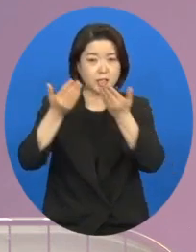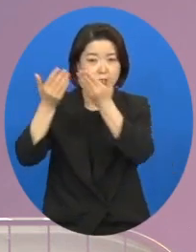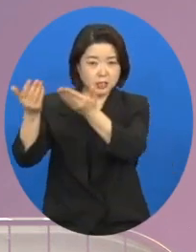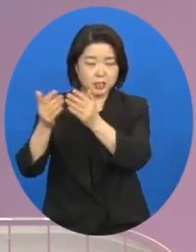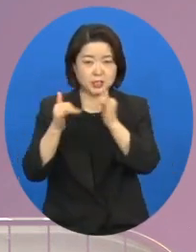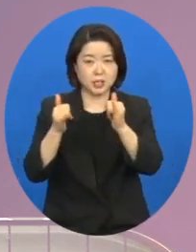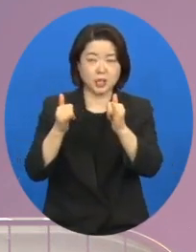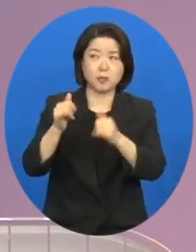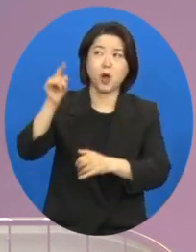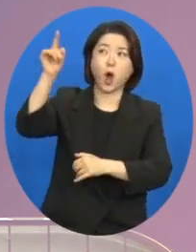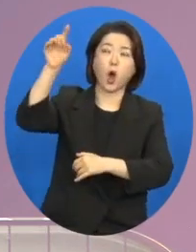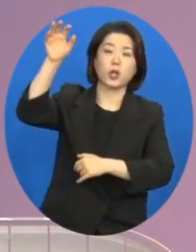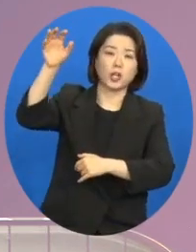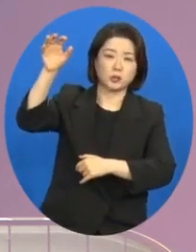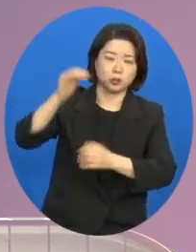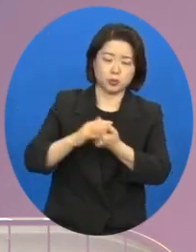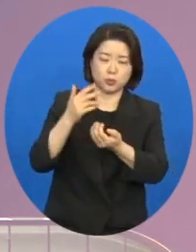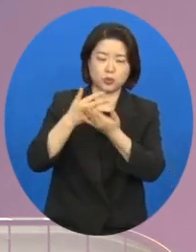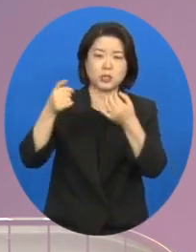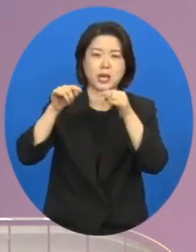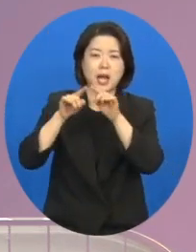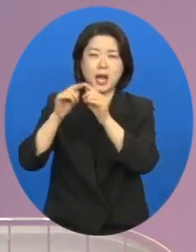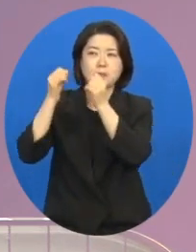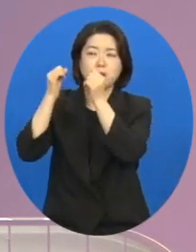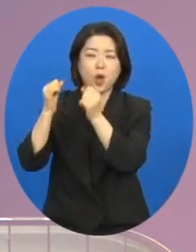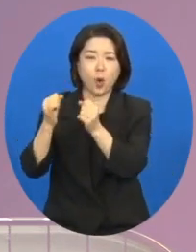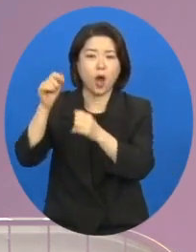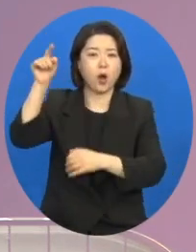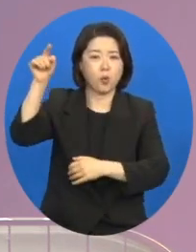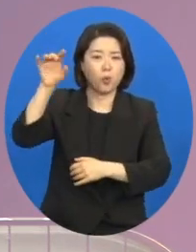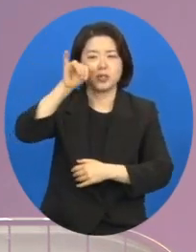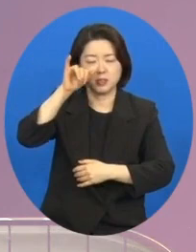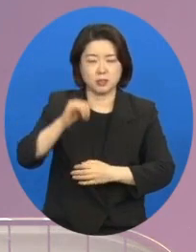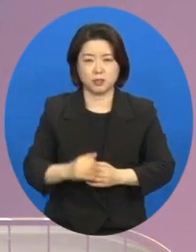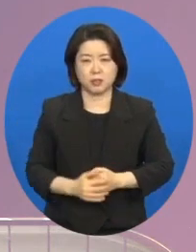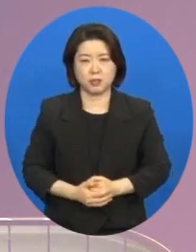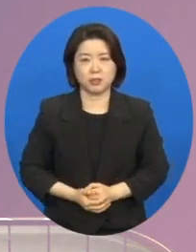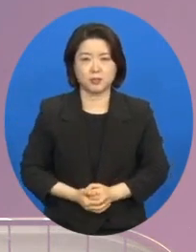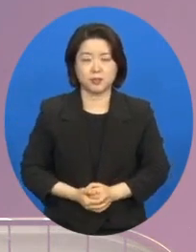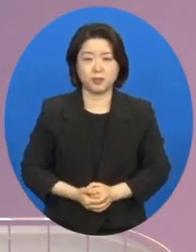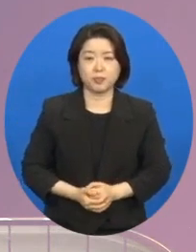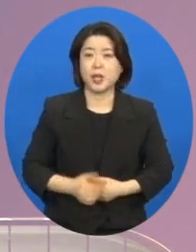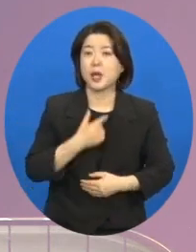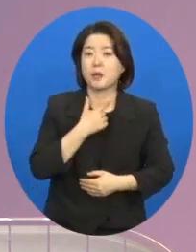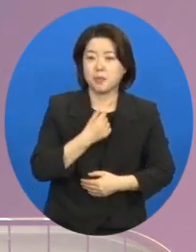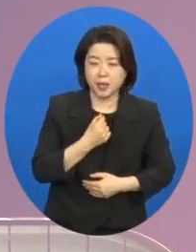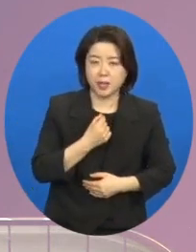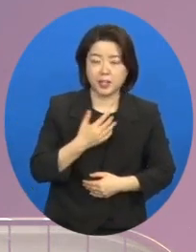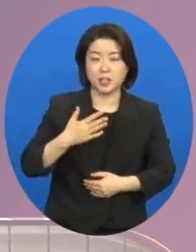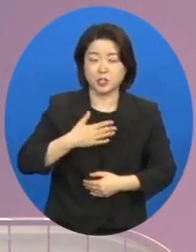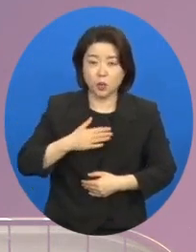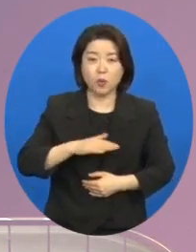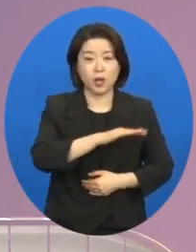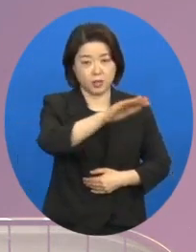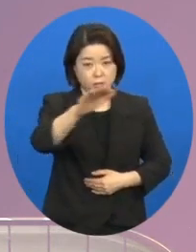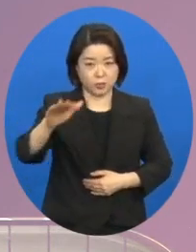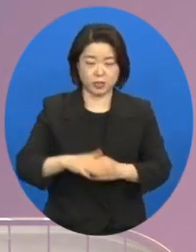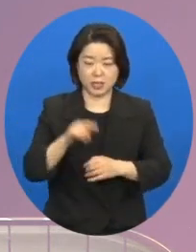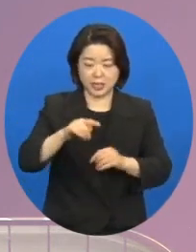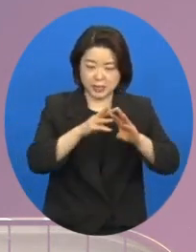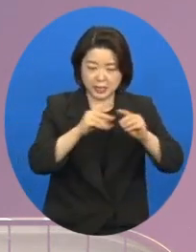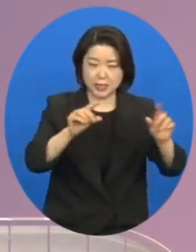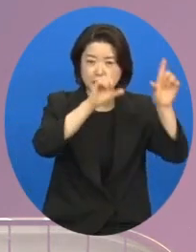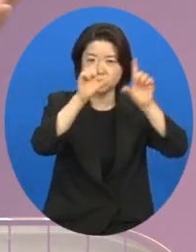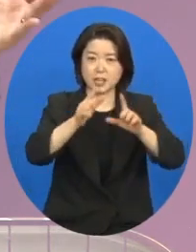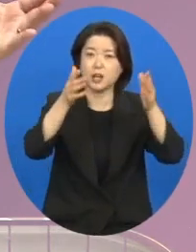그 나라에서도 주님과 함께 거할 곳이 있다는 것이죠. 바라기는 저와 여러분들이 이 땅을